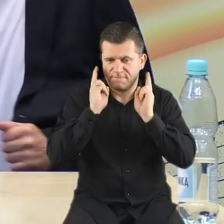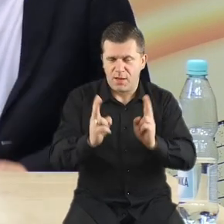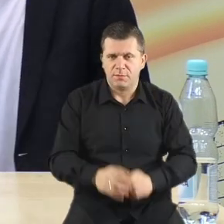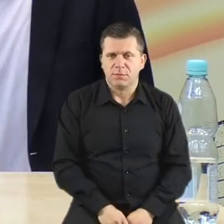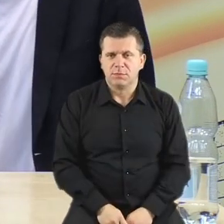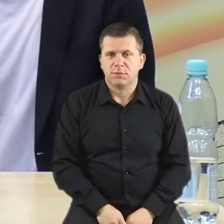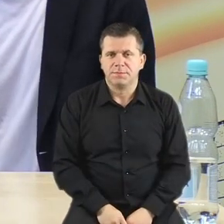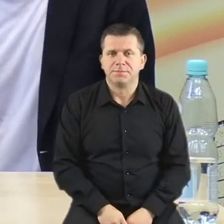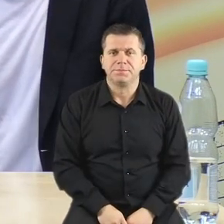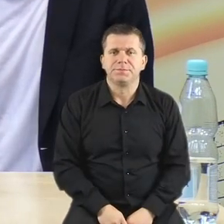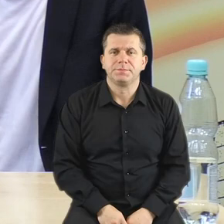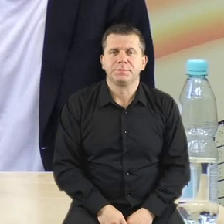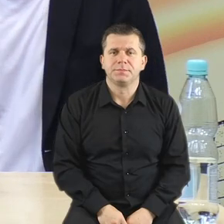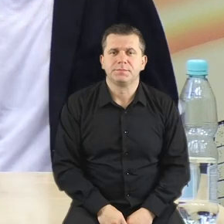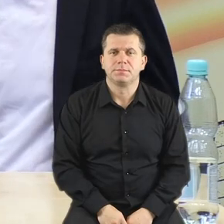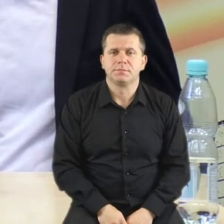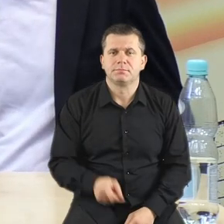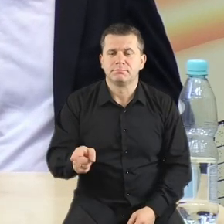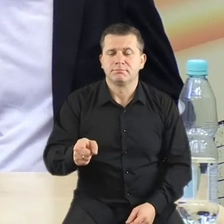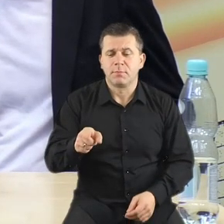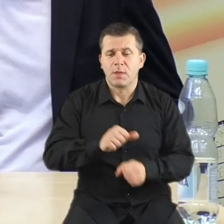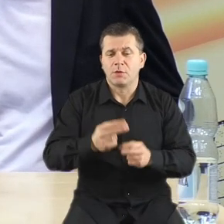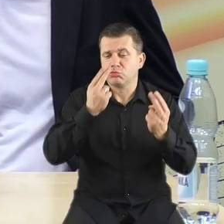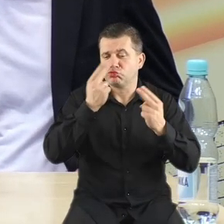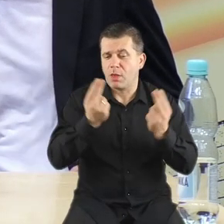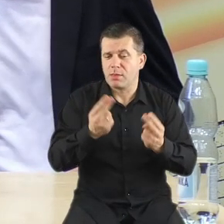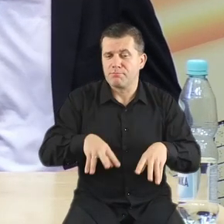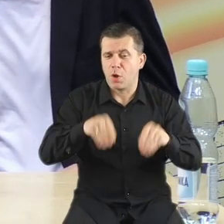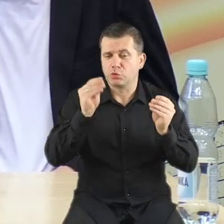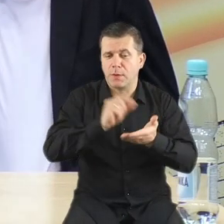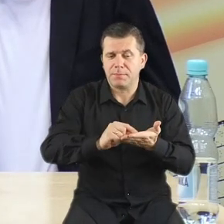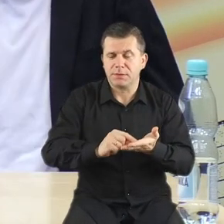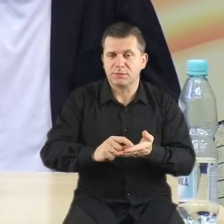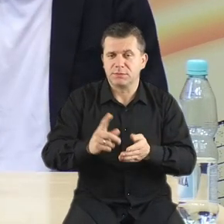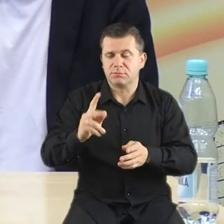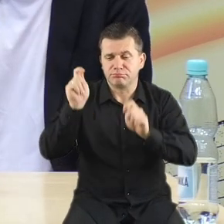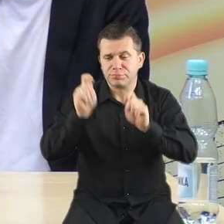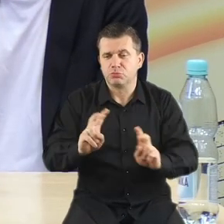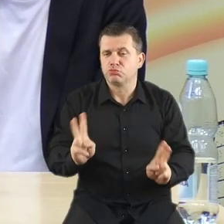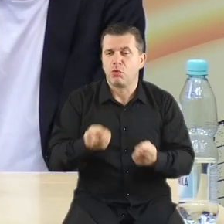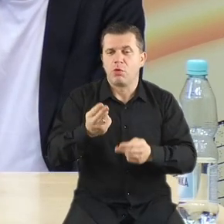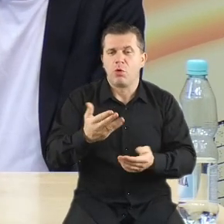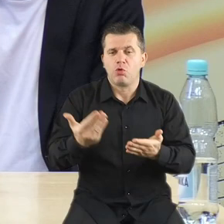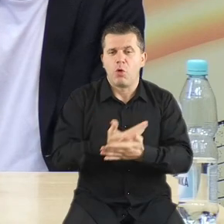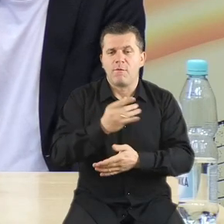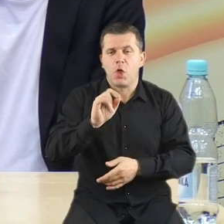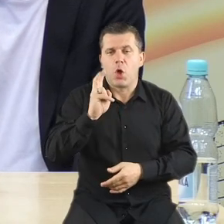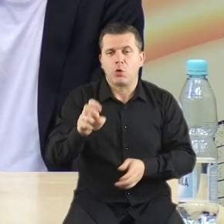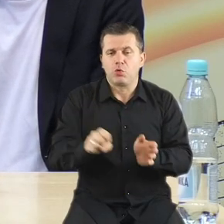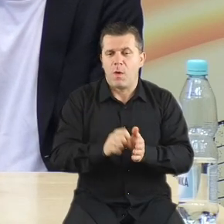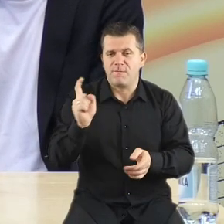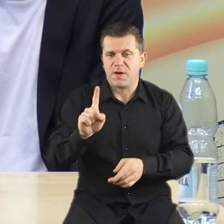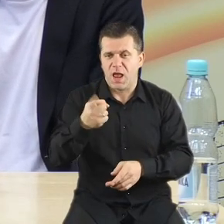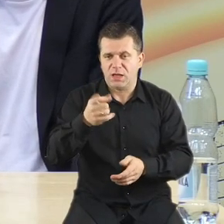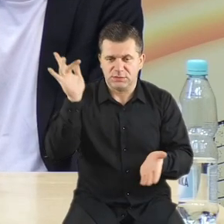Rise Fiber poznajemy dziennikarza, początkującego pisarza, który przyjeżdża z Nowego Jorku do Francji. Po